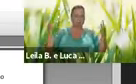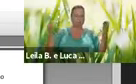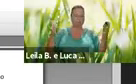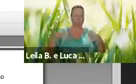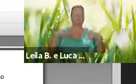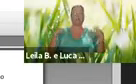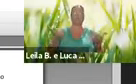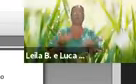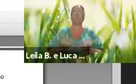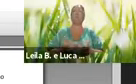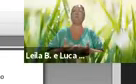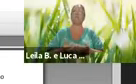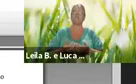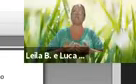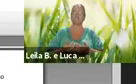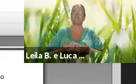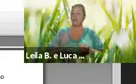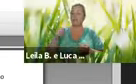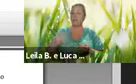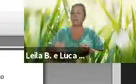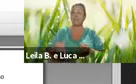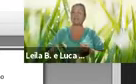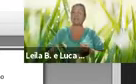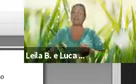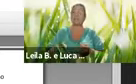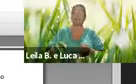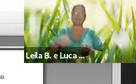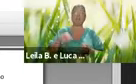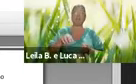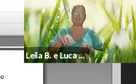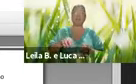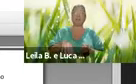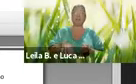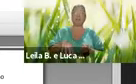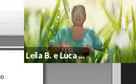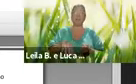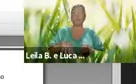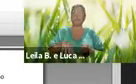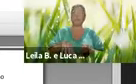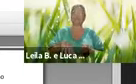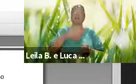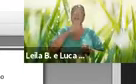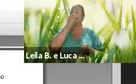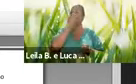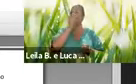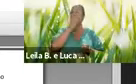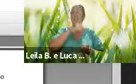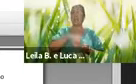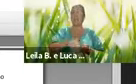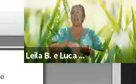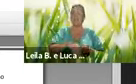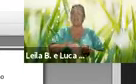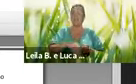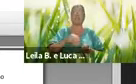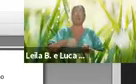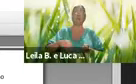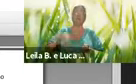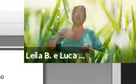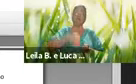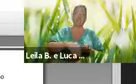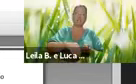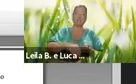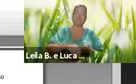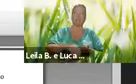che uscivano dai corpi di questi, degli esseri che stavano lì, degli esseri vivi, degli incarnati,